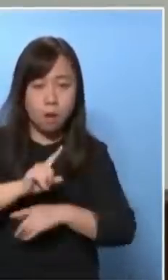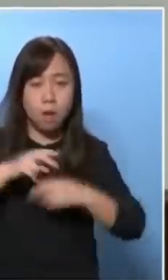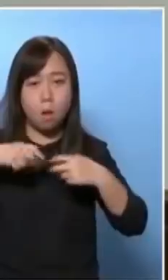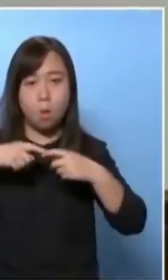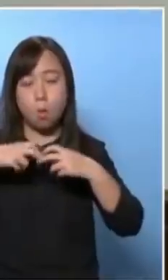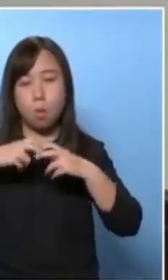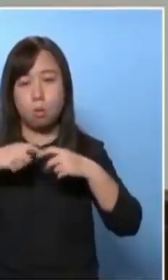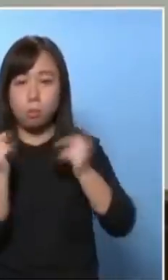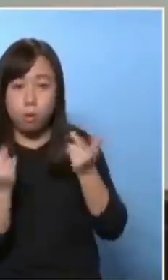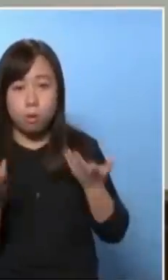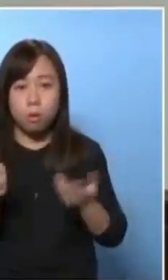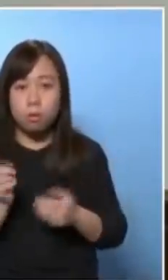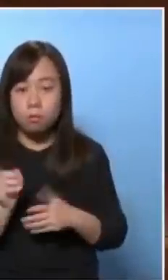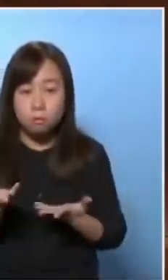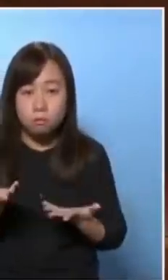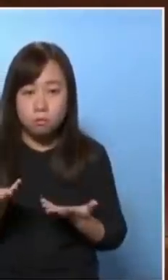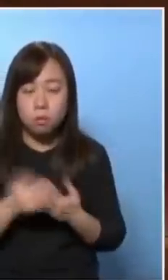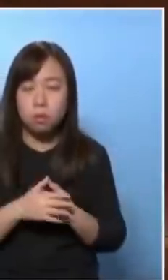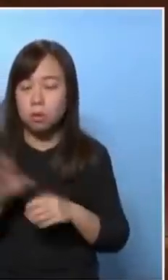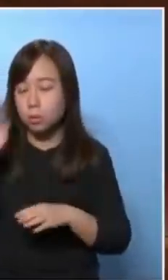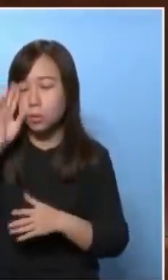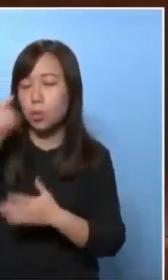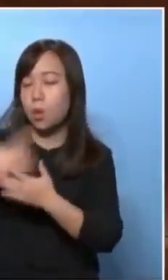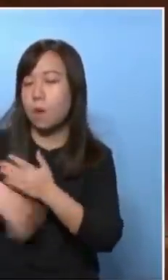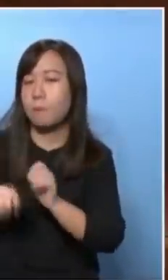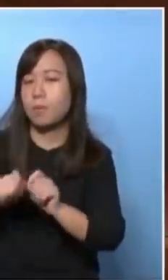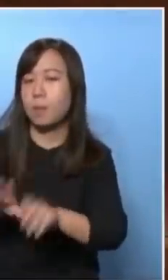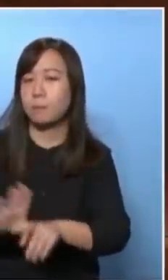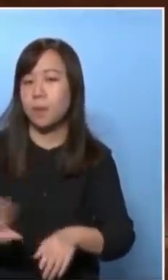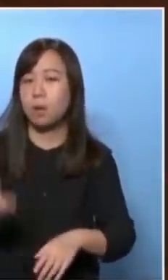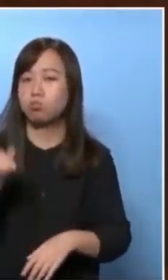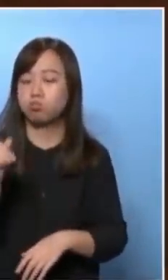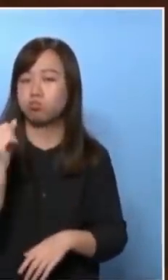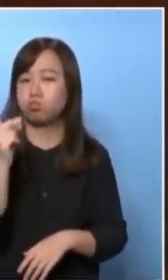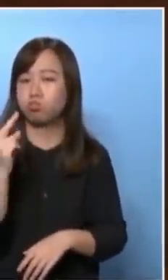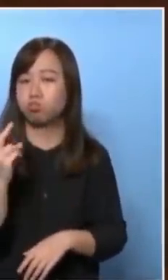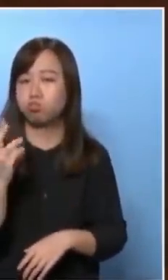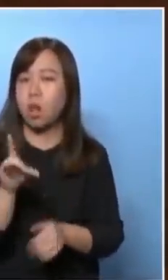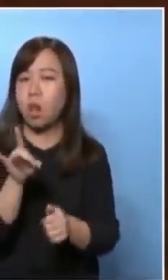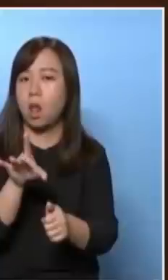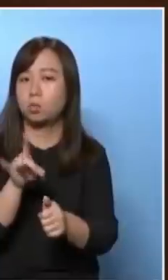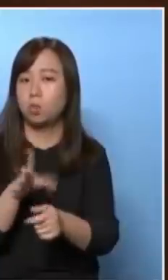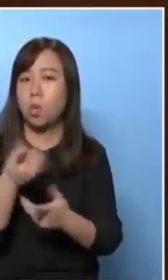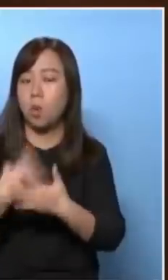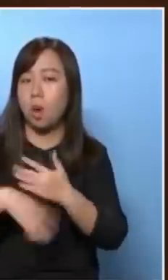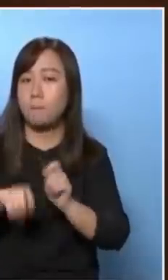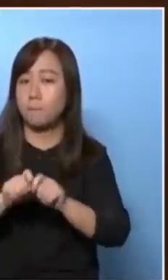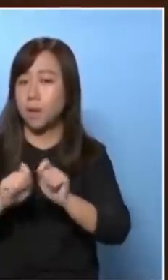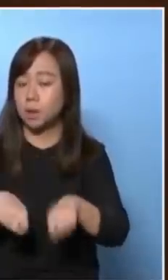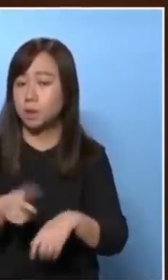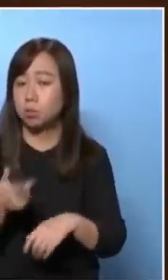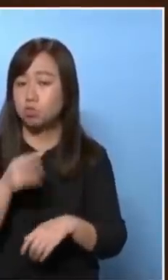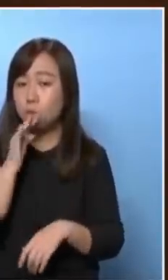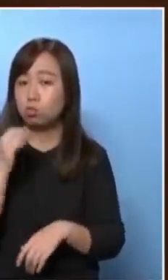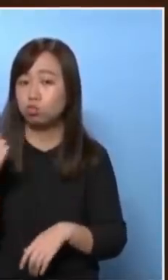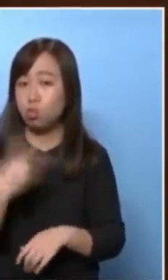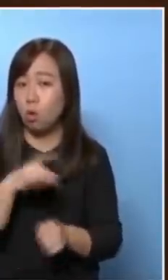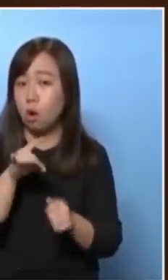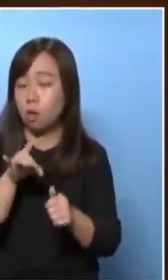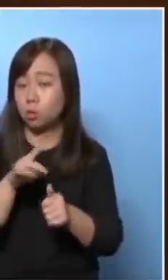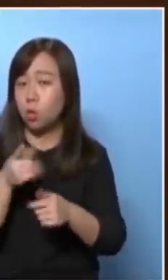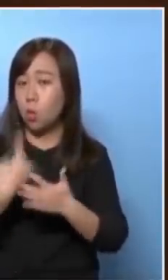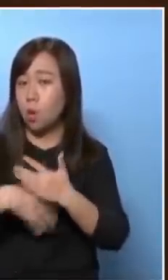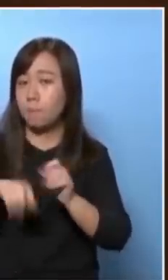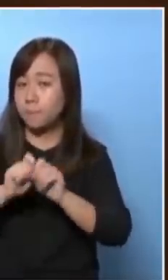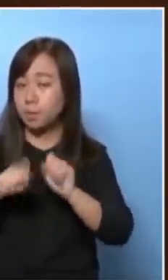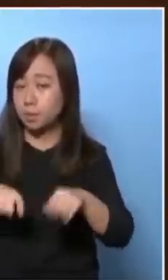些算什麼？沒有警報的問題， 這不是規程問題，你多次濫用規程問題，你如果再濫用規